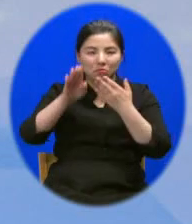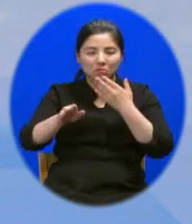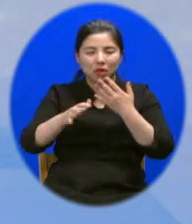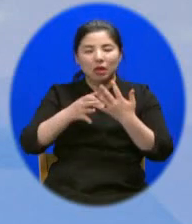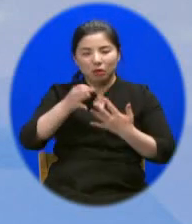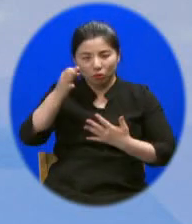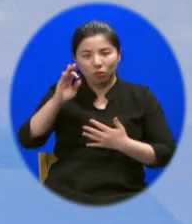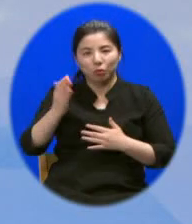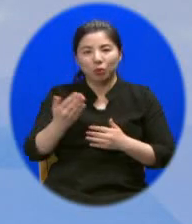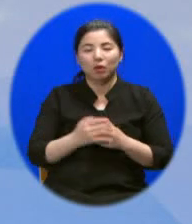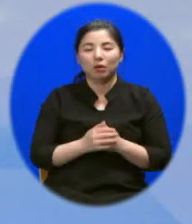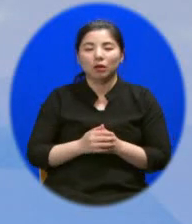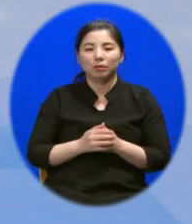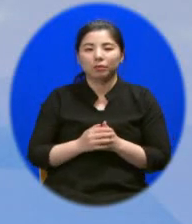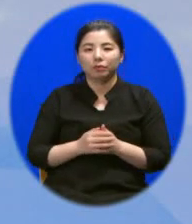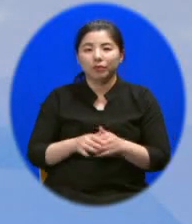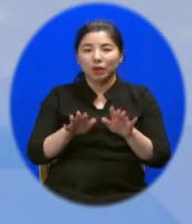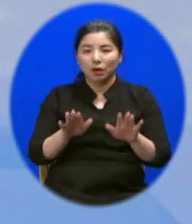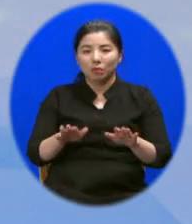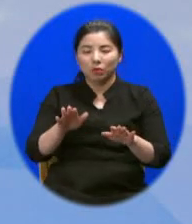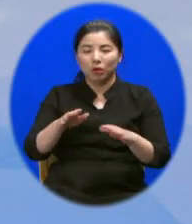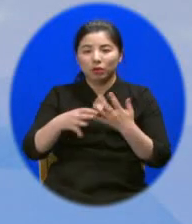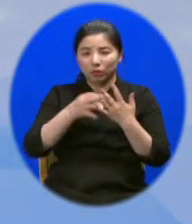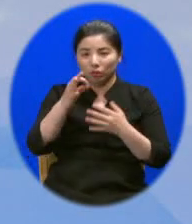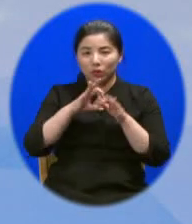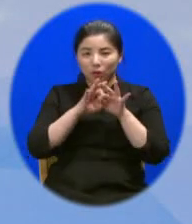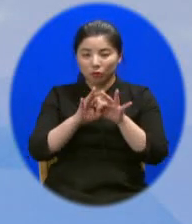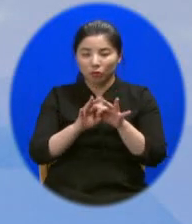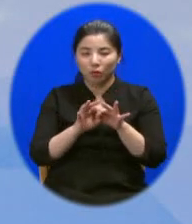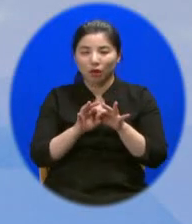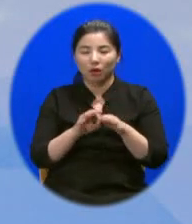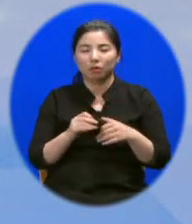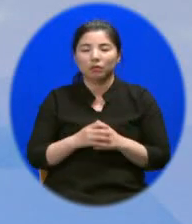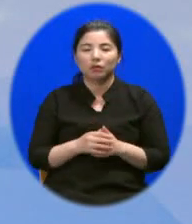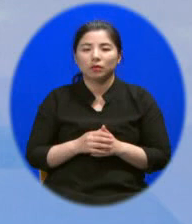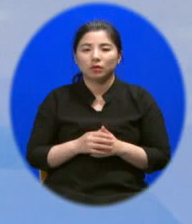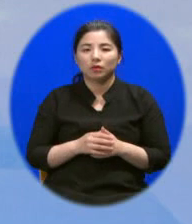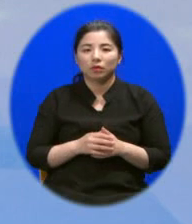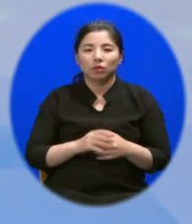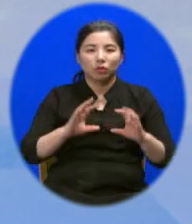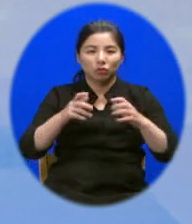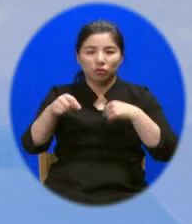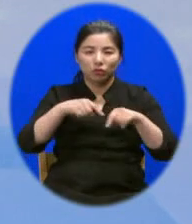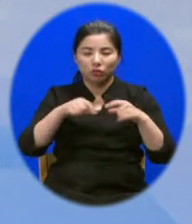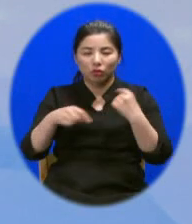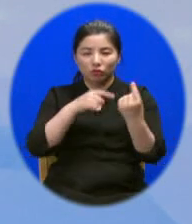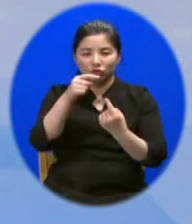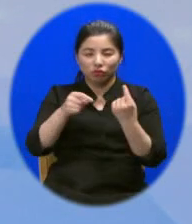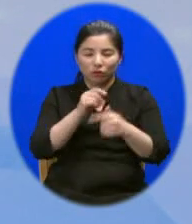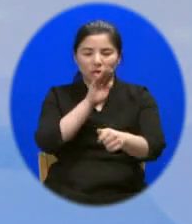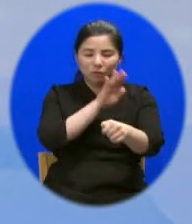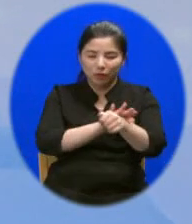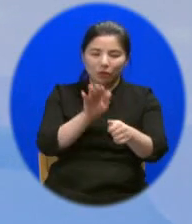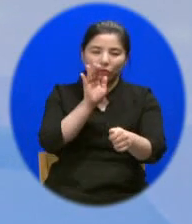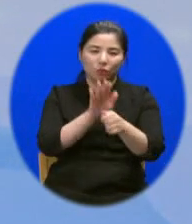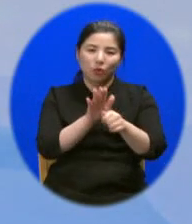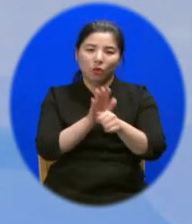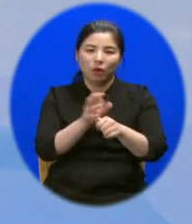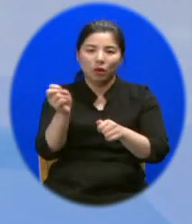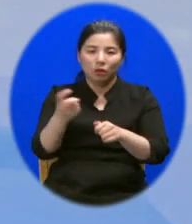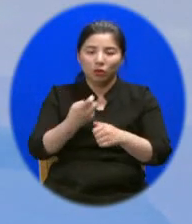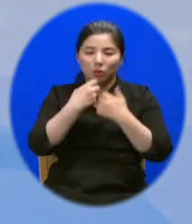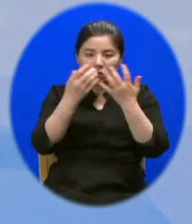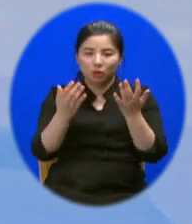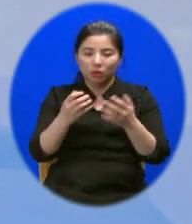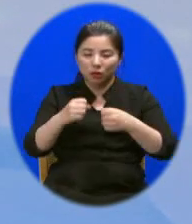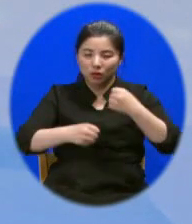선택하는 것입니다 이번 선택을 통해서 국정운영을 제대로 뒷받침하고 민주 역군 연장에